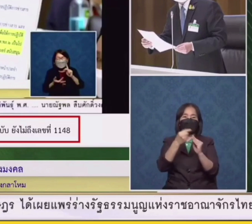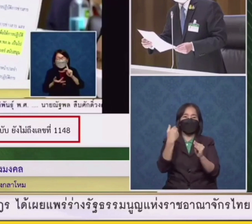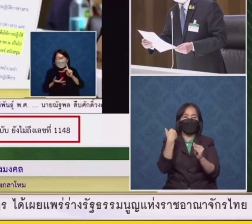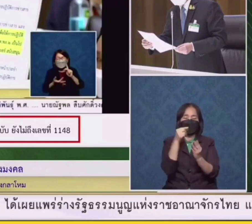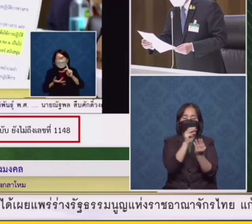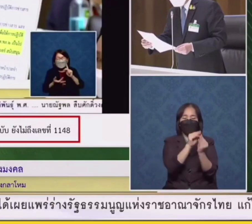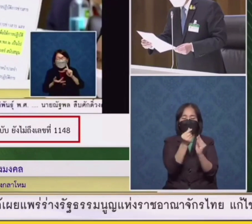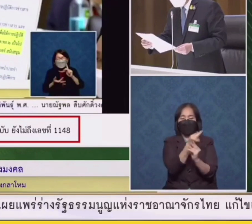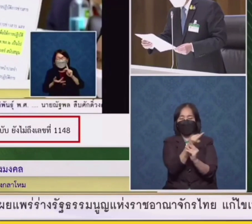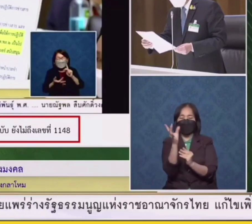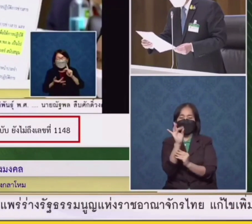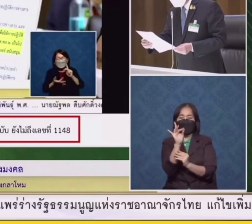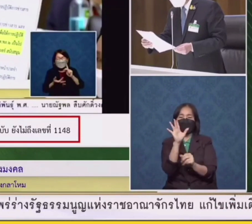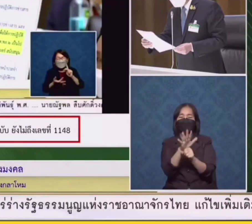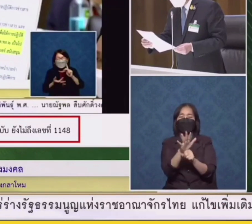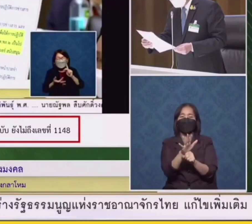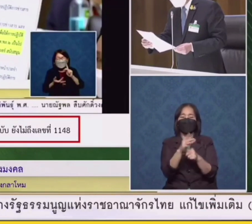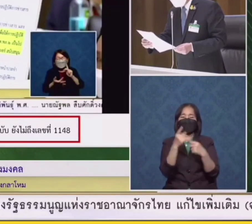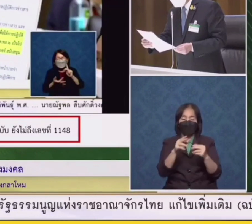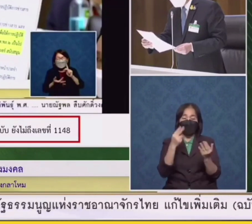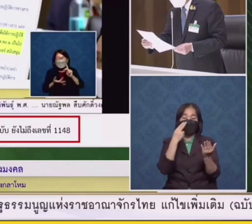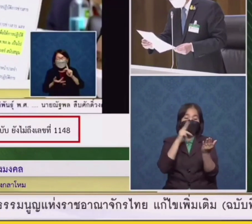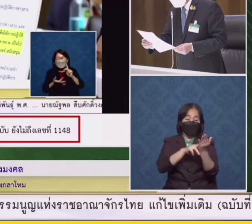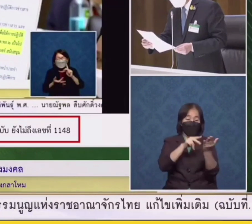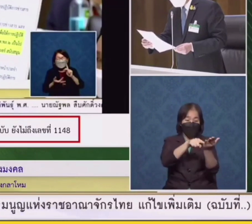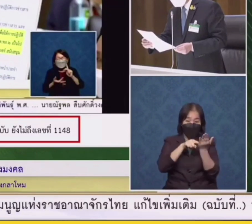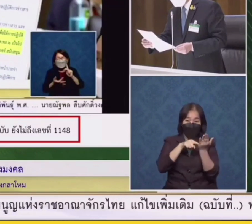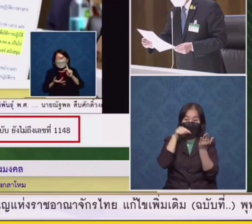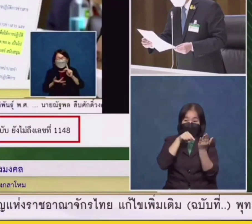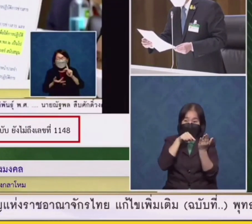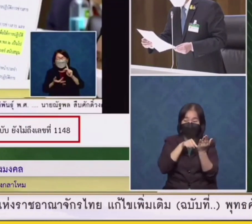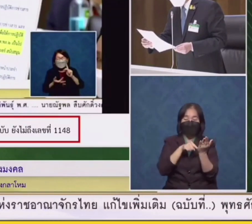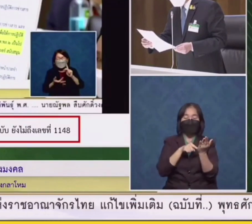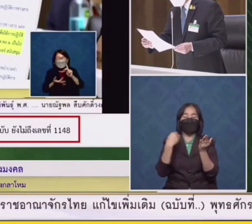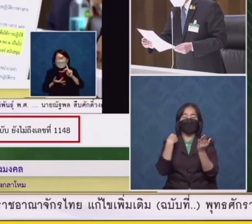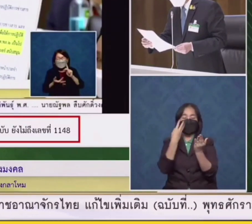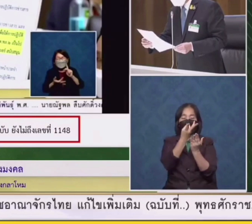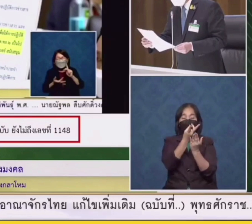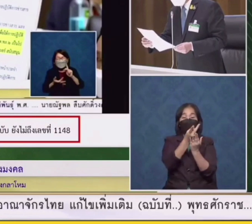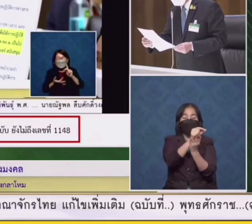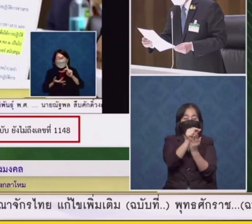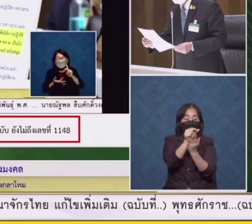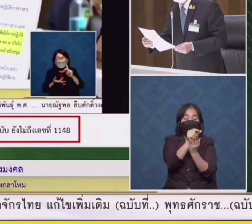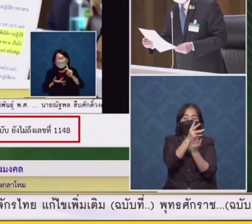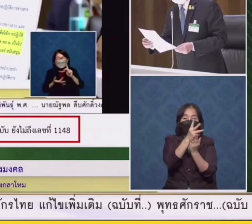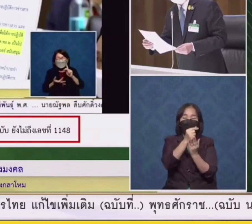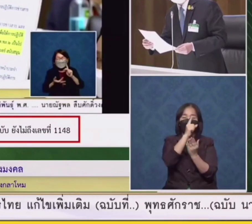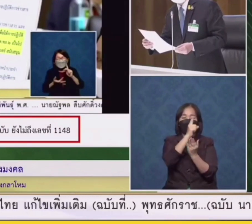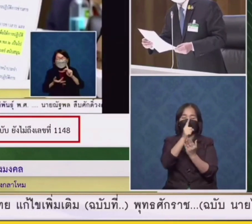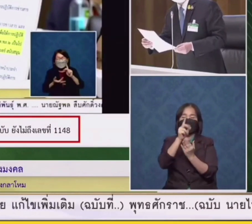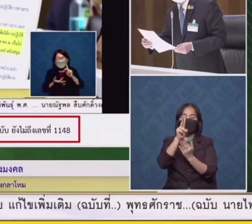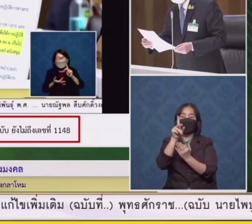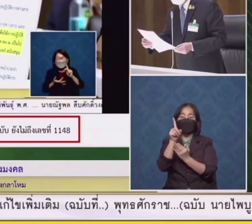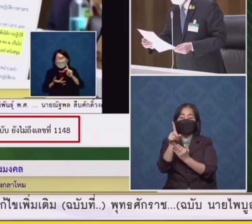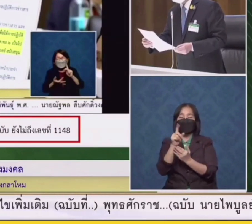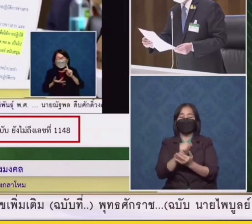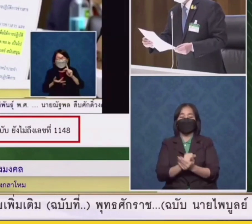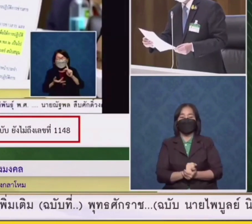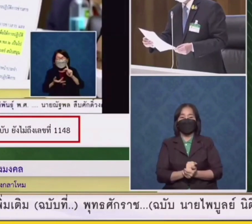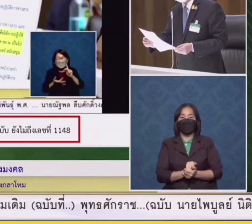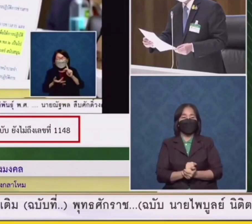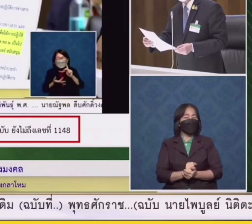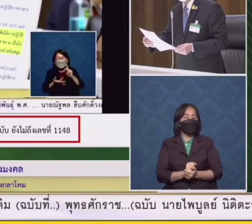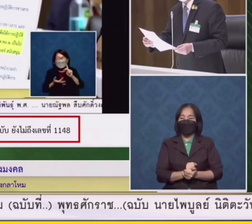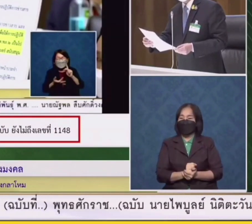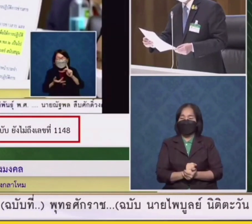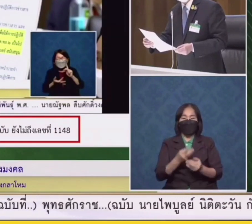851แต่นั้งสือทฉบับที่อมาแสดงนั้น ลงเลขที่ 1, 1, 2, 1ซึ่งอย่างไม